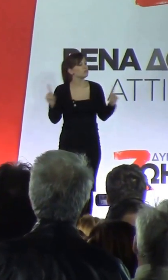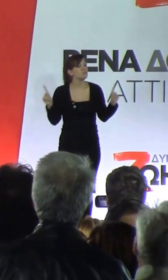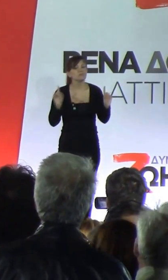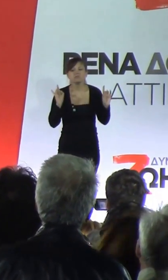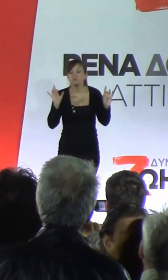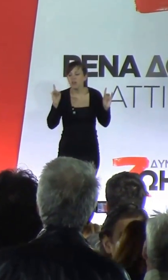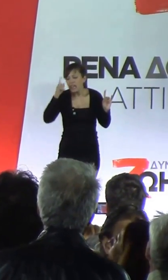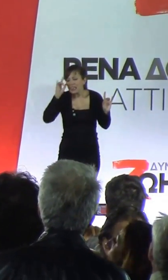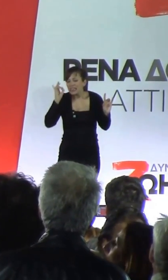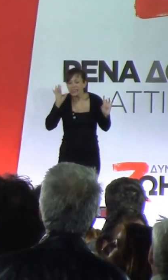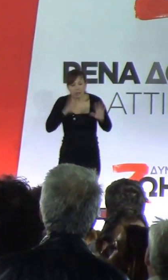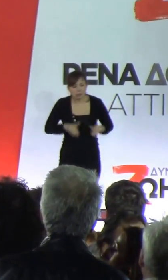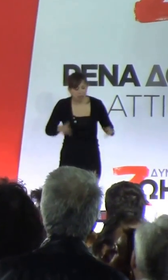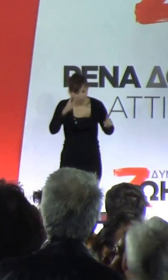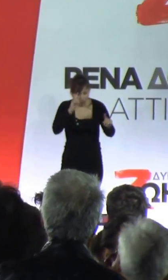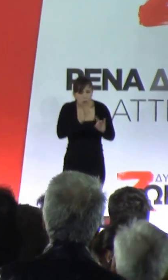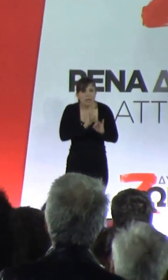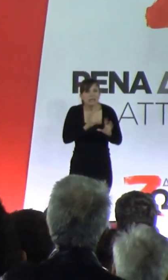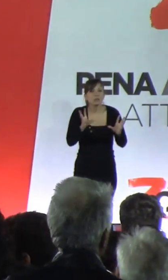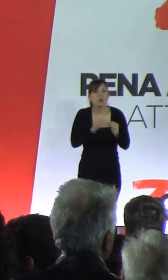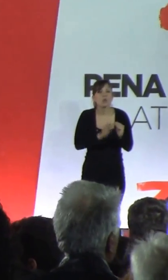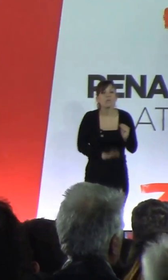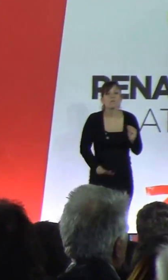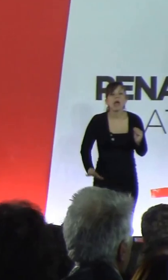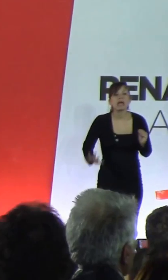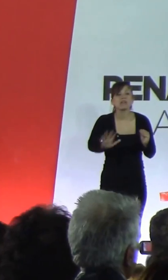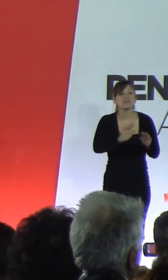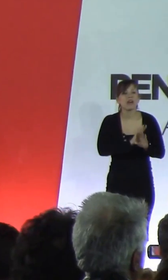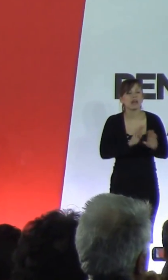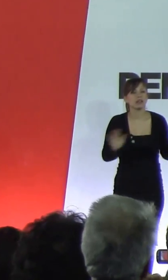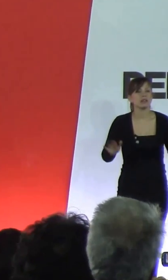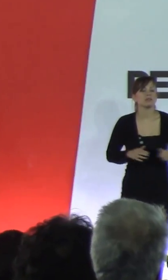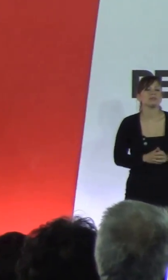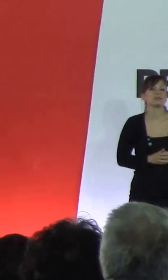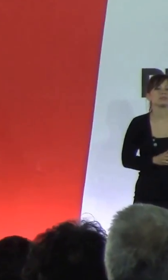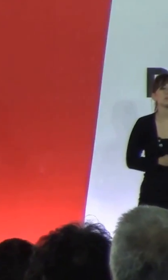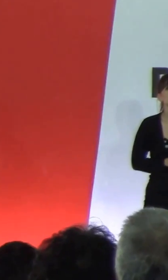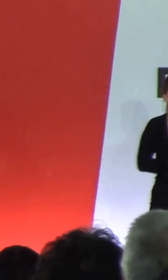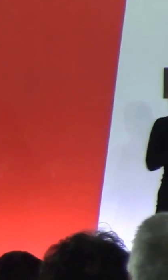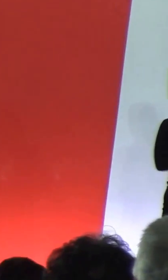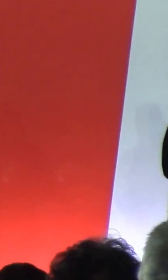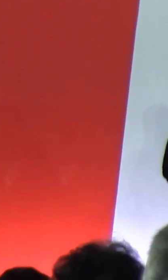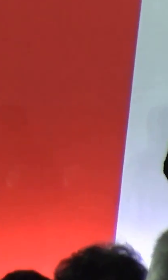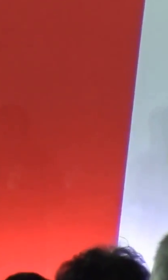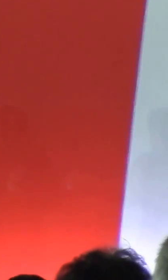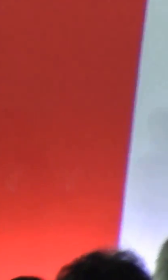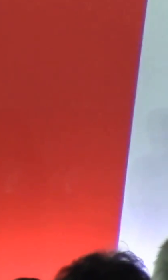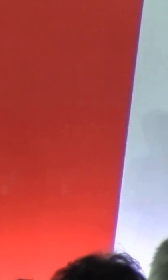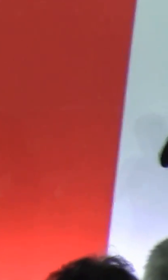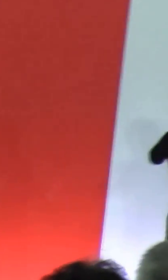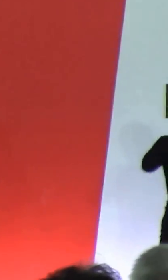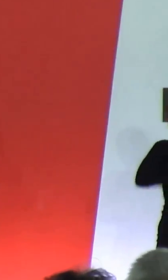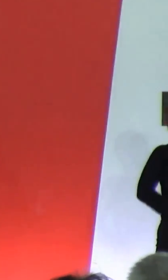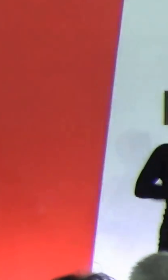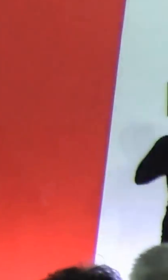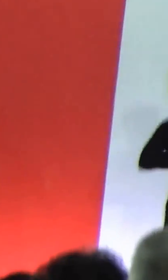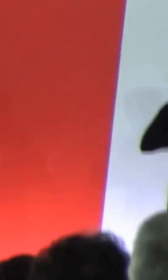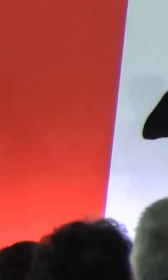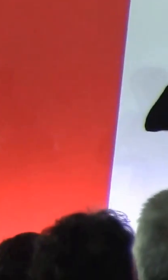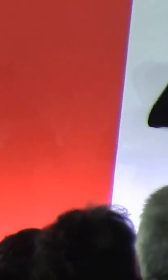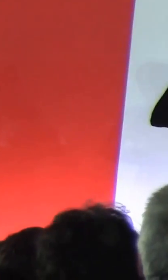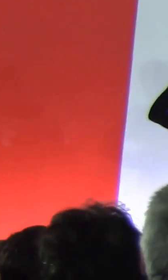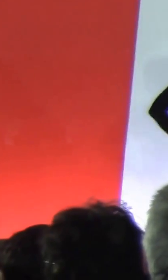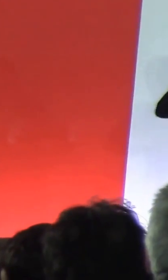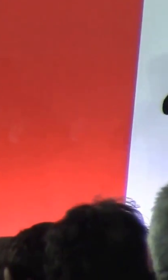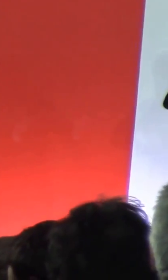γνωρίζει κανείς τίποτα για αυτήν. Την περιφέρεια της ανεργίας και της τσιμεντοποίησης. Την